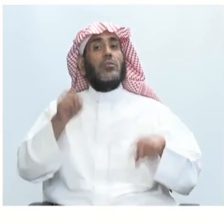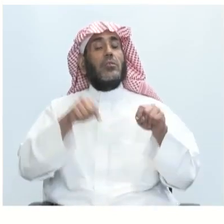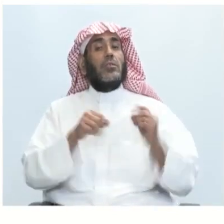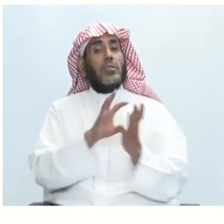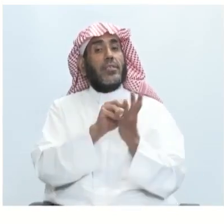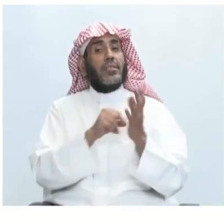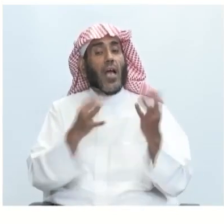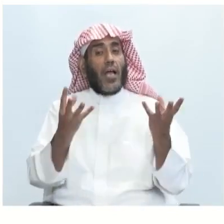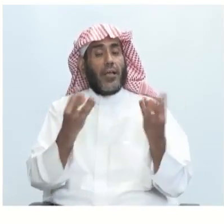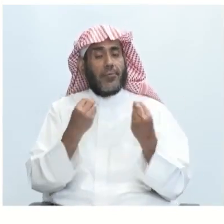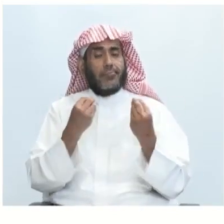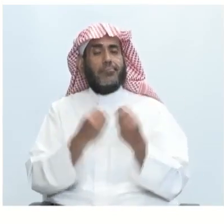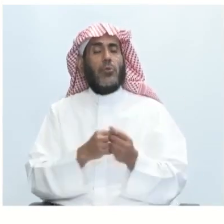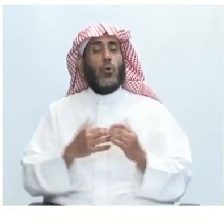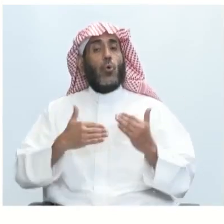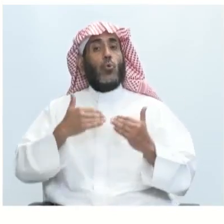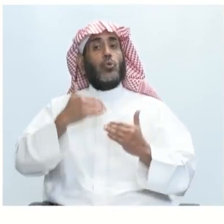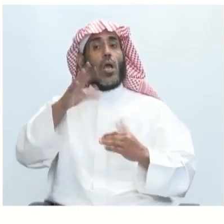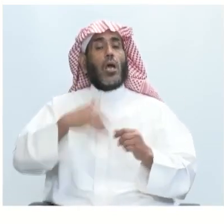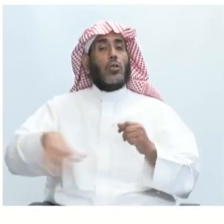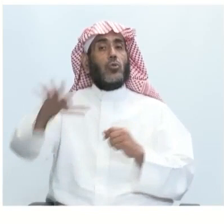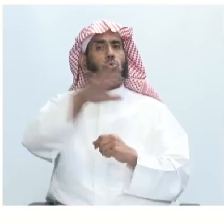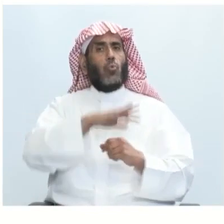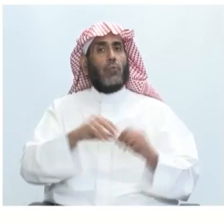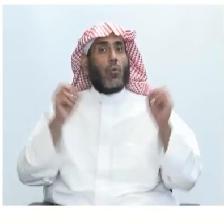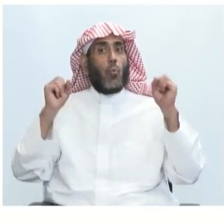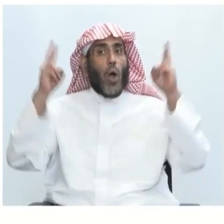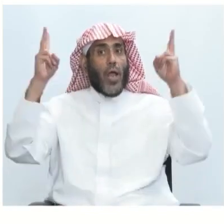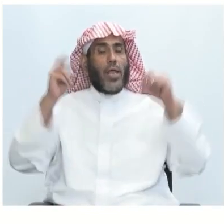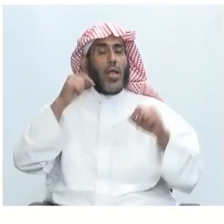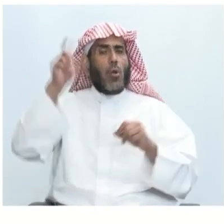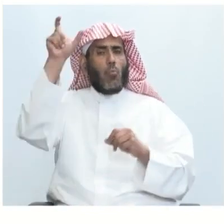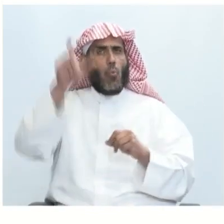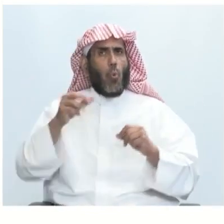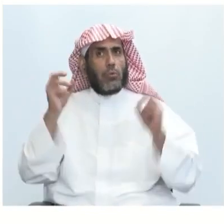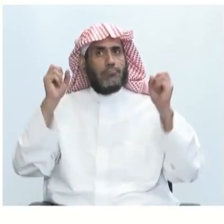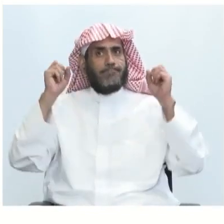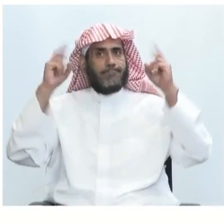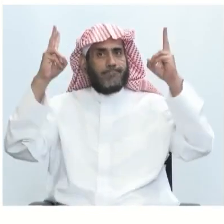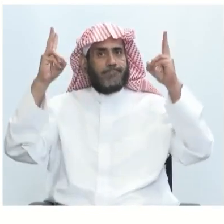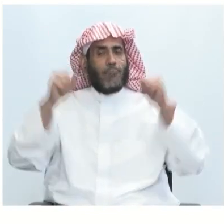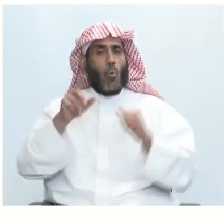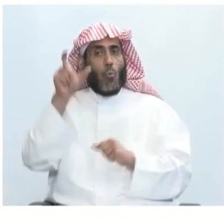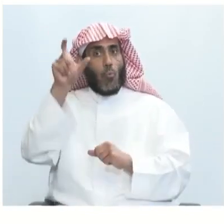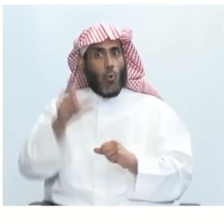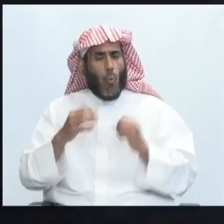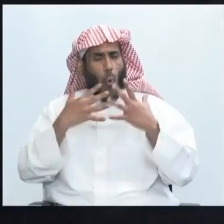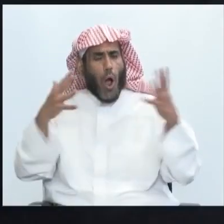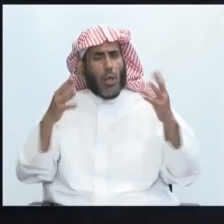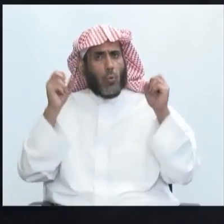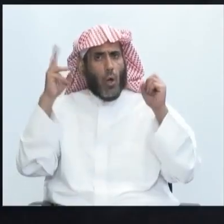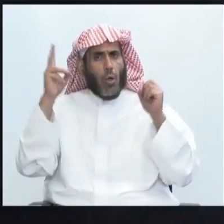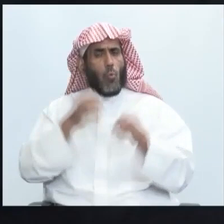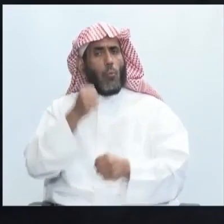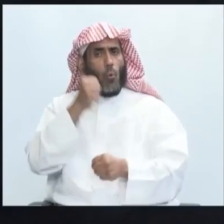دليل احصائي بحسب احصاء ازدهار الدول في ظل وعي المواطن وا ازدهار الدول التي فيها المواطن اكثر وعيا وم